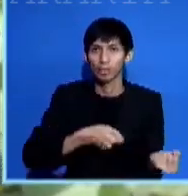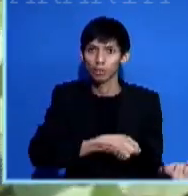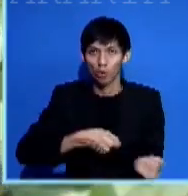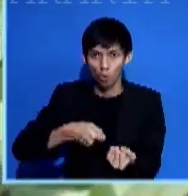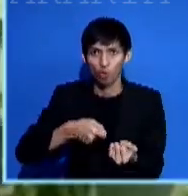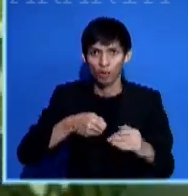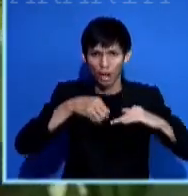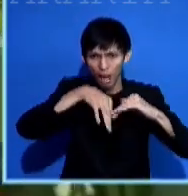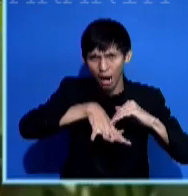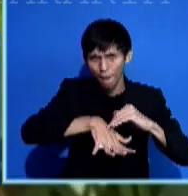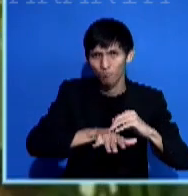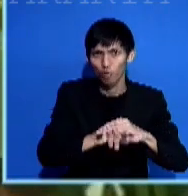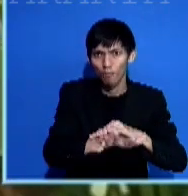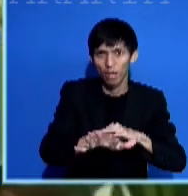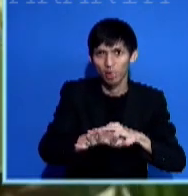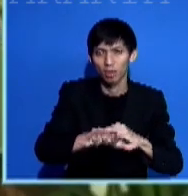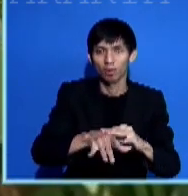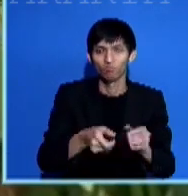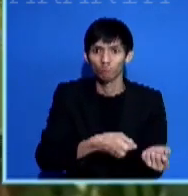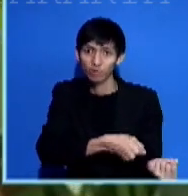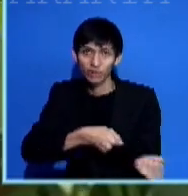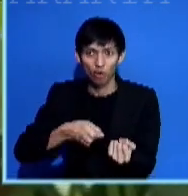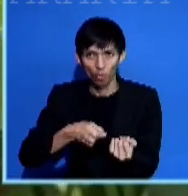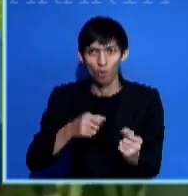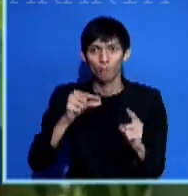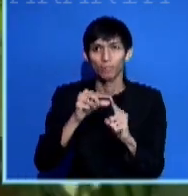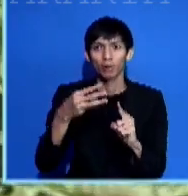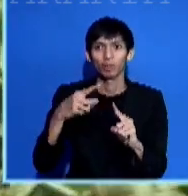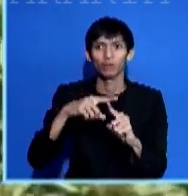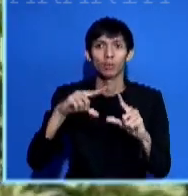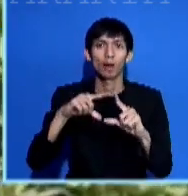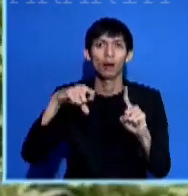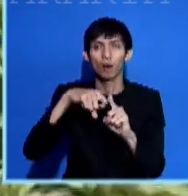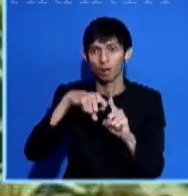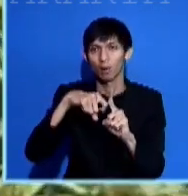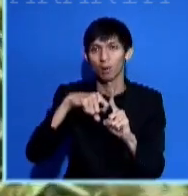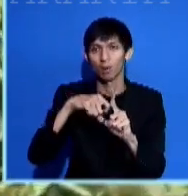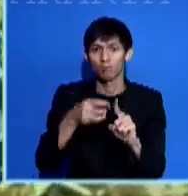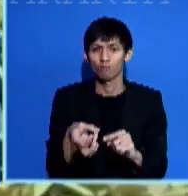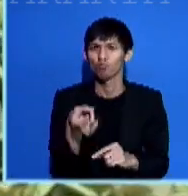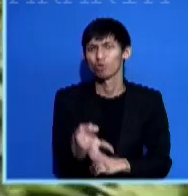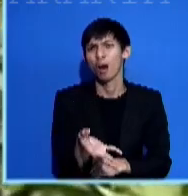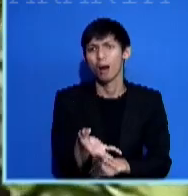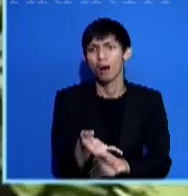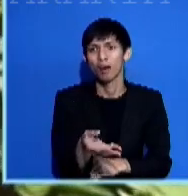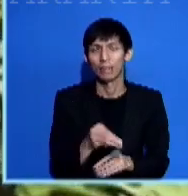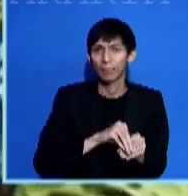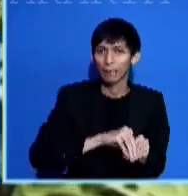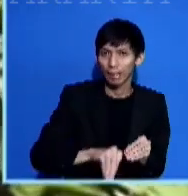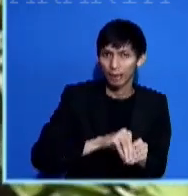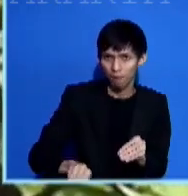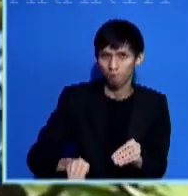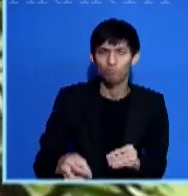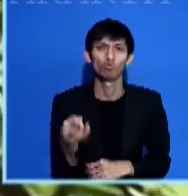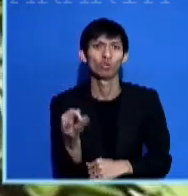angahanah budidaya tel Pendem jine sapy peak menika kapetang gampil ngrimatipun omo ingkang padatanipun